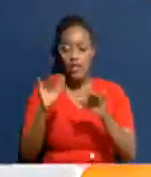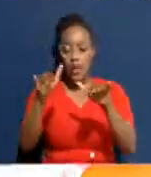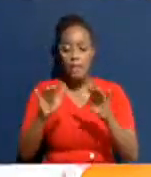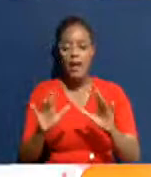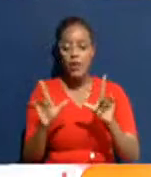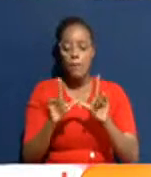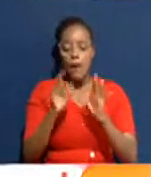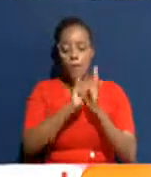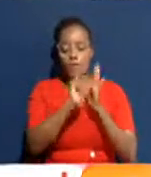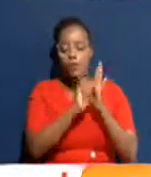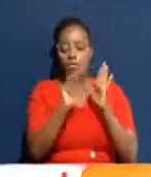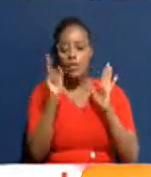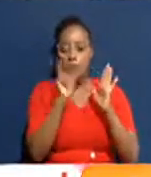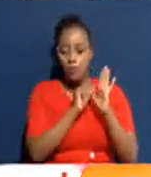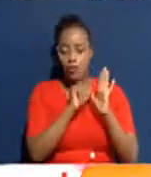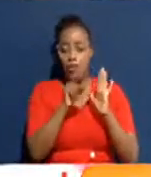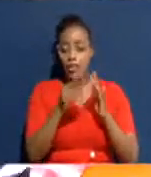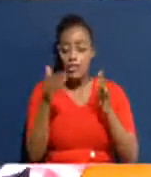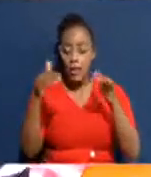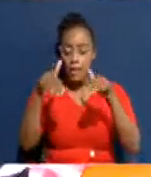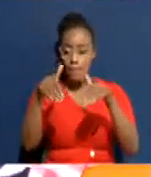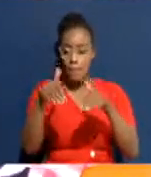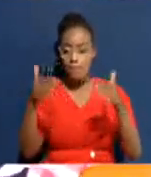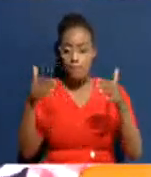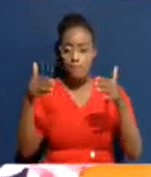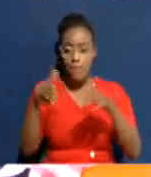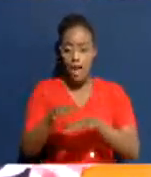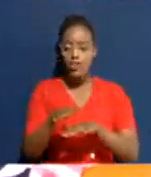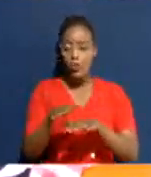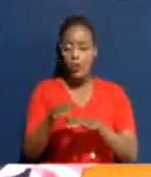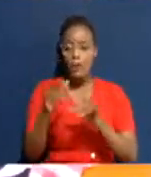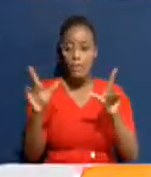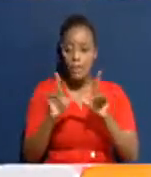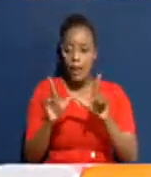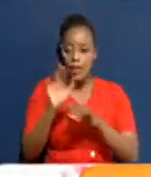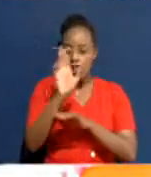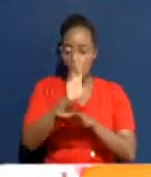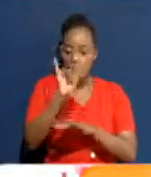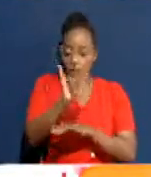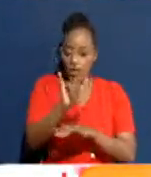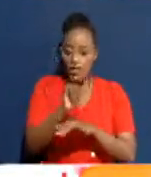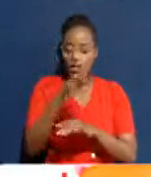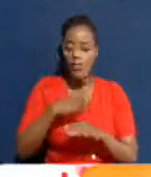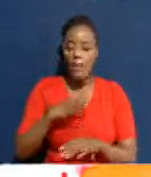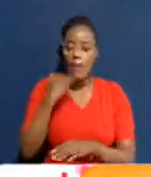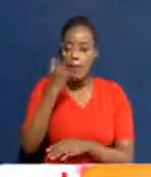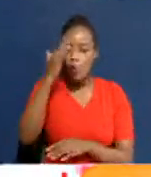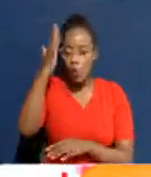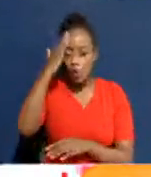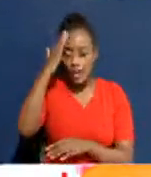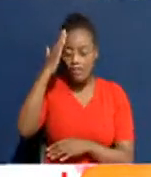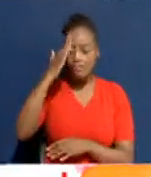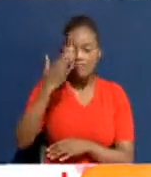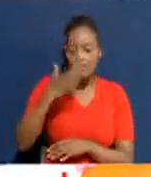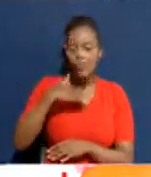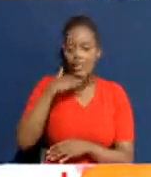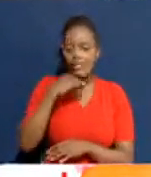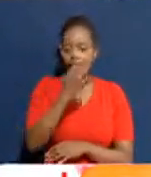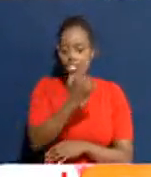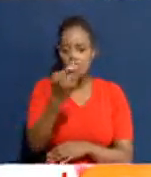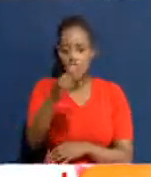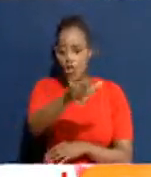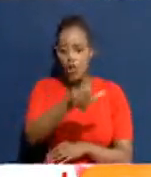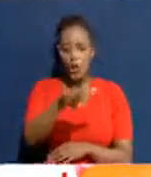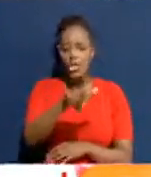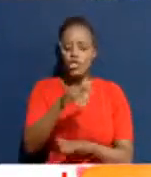permit imeandikwa, na hizi burial permits ndio serikali inatumia kama tallying ya kujua waliokufa ni wangapi kwa kila sub location, kwa kila